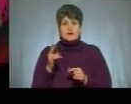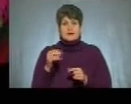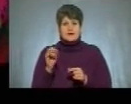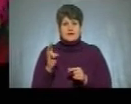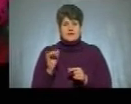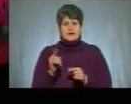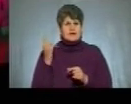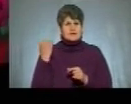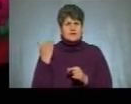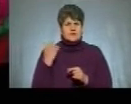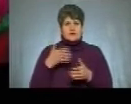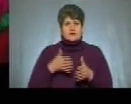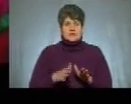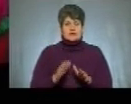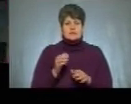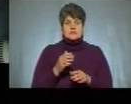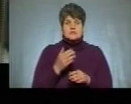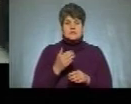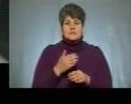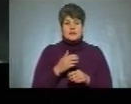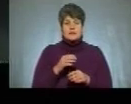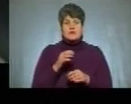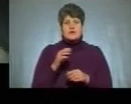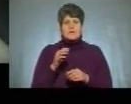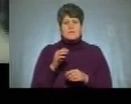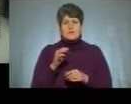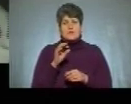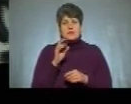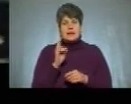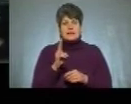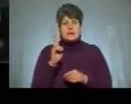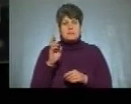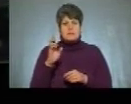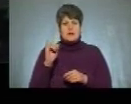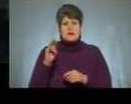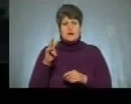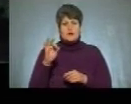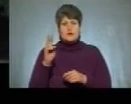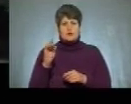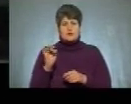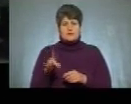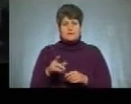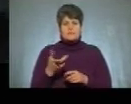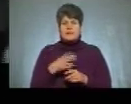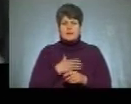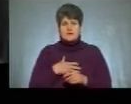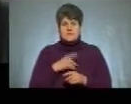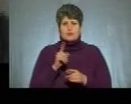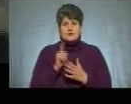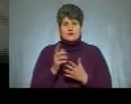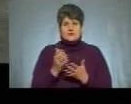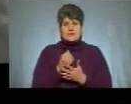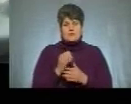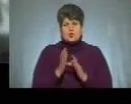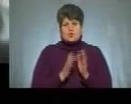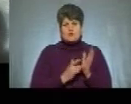Там колись народилась наша патронеса Катерина Білокур. Моє дитя украли! О Боже, Марія, не переживай, ми обов'язково знайдемо